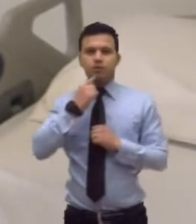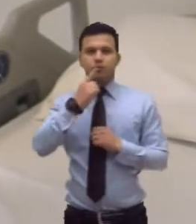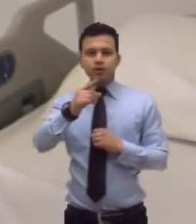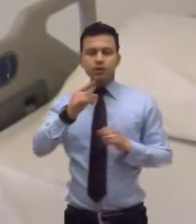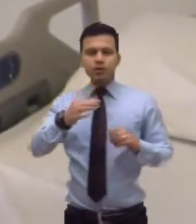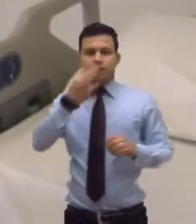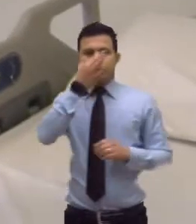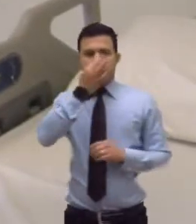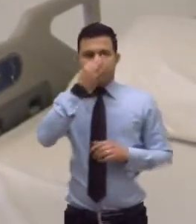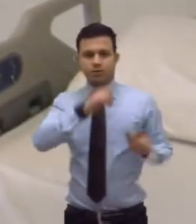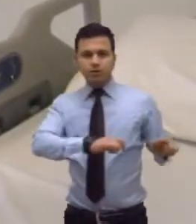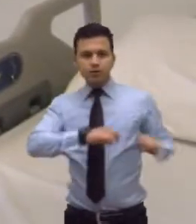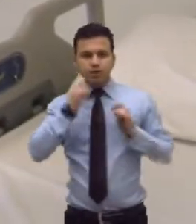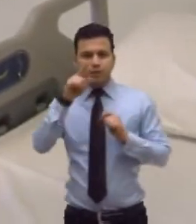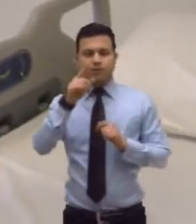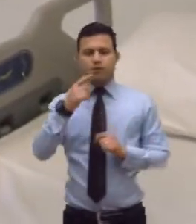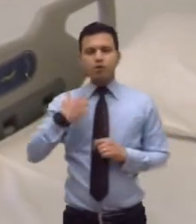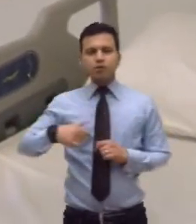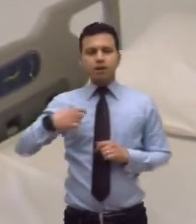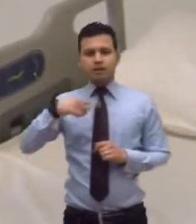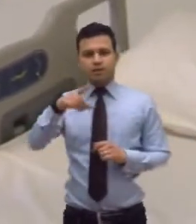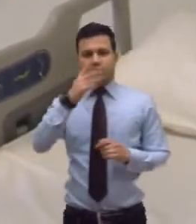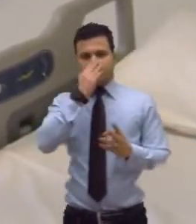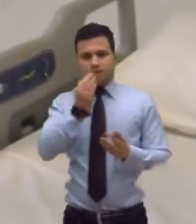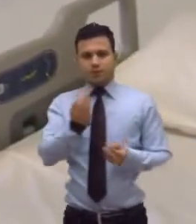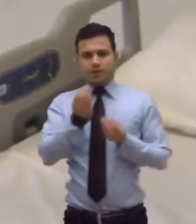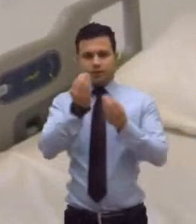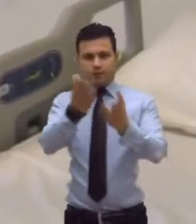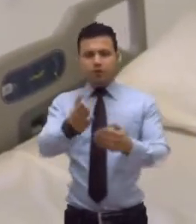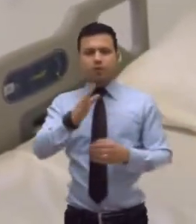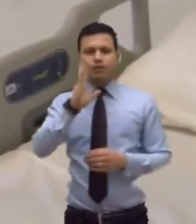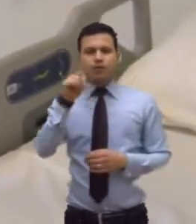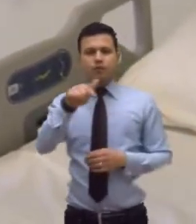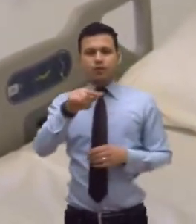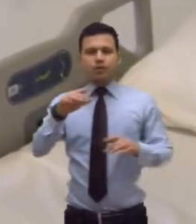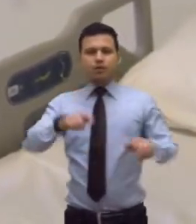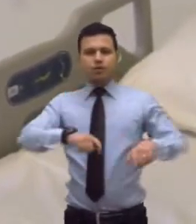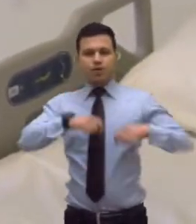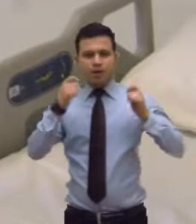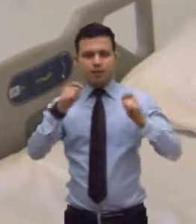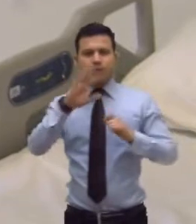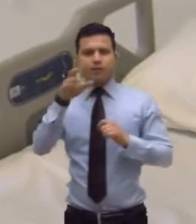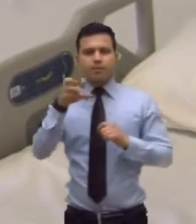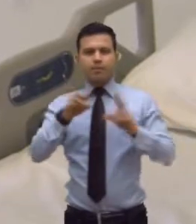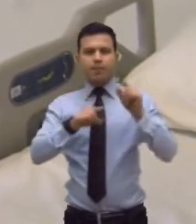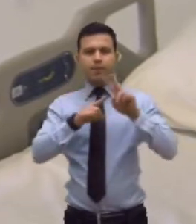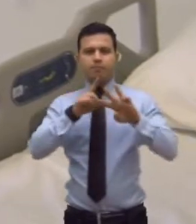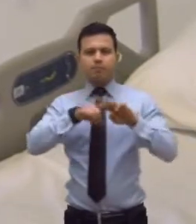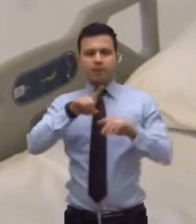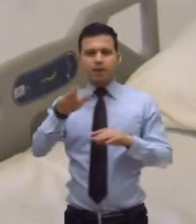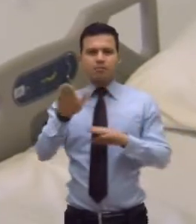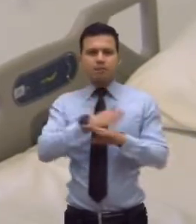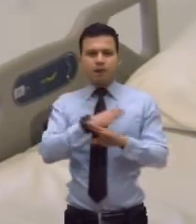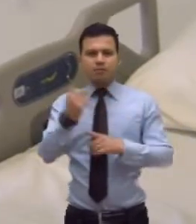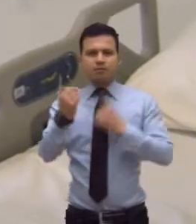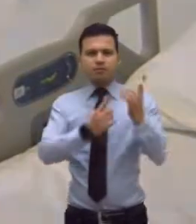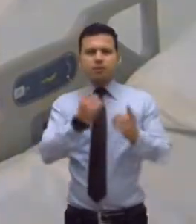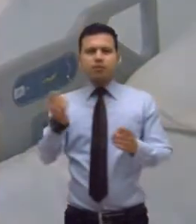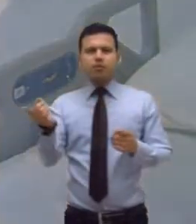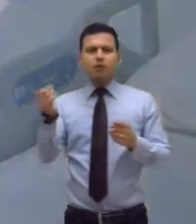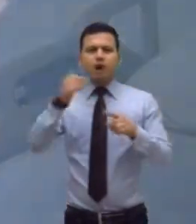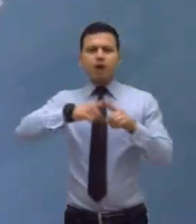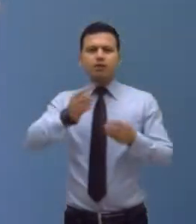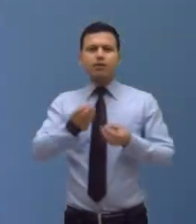ve çarşaflar sadece hasta için verilmektedir. Hasta refakatçilerine nevresim, çarşaf, pike, yastık gibi malzemeler